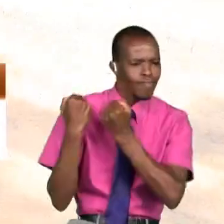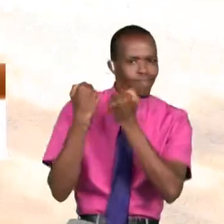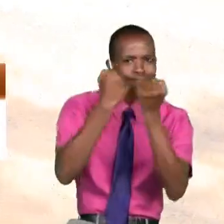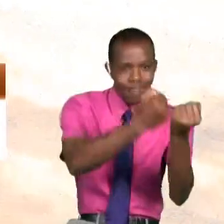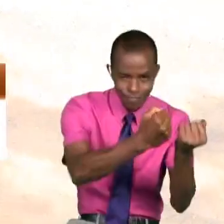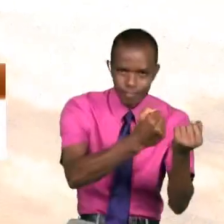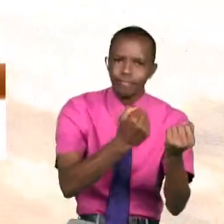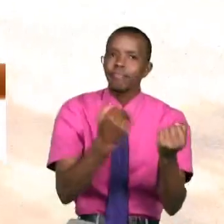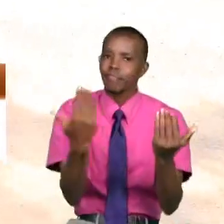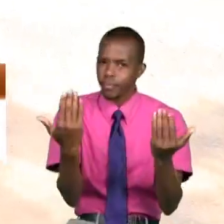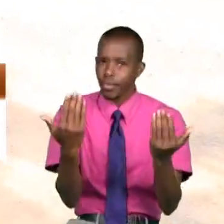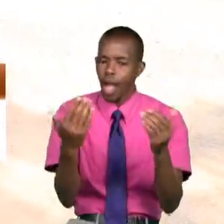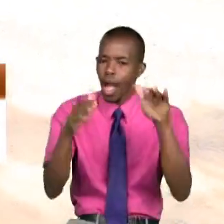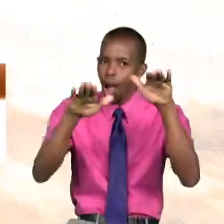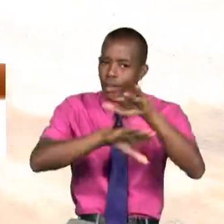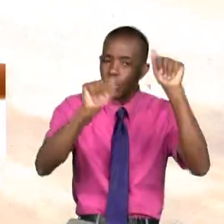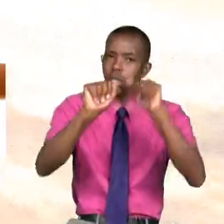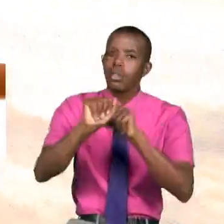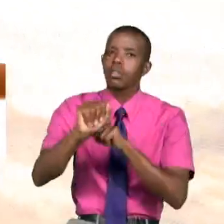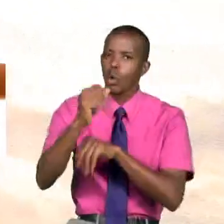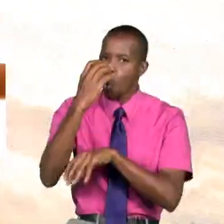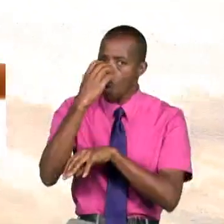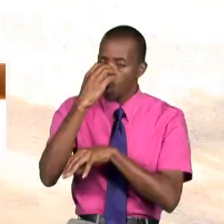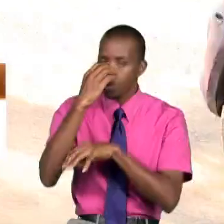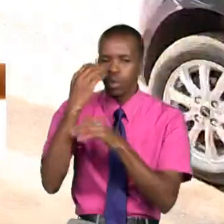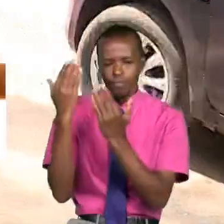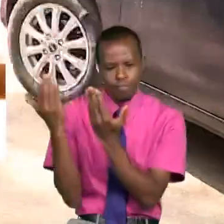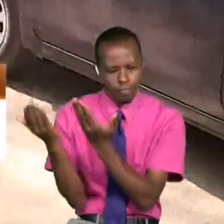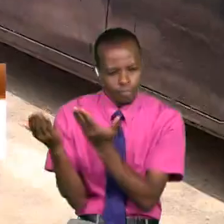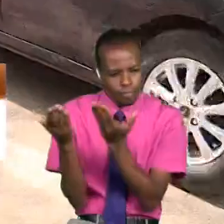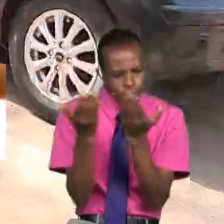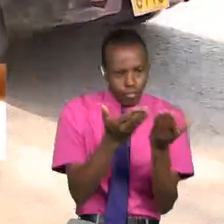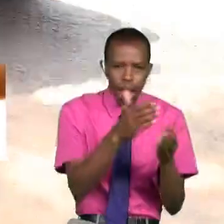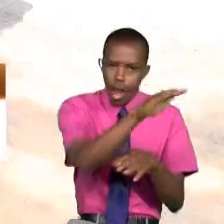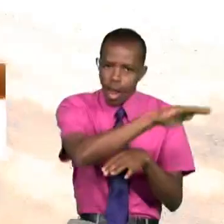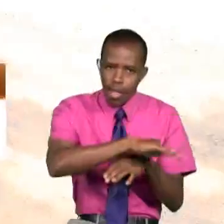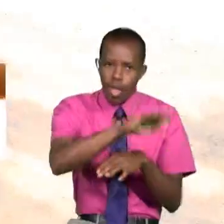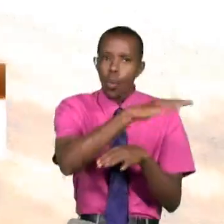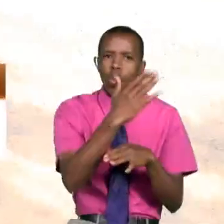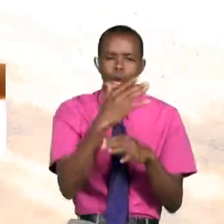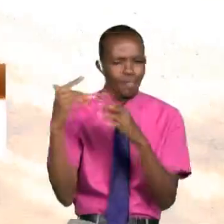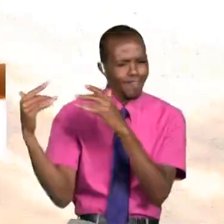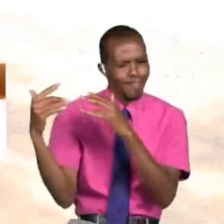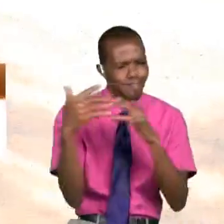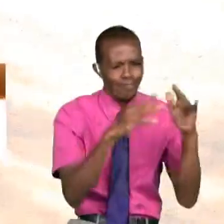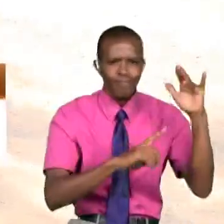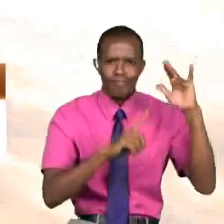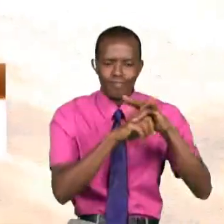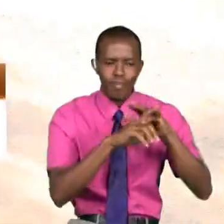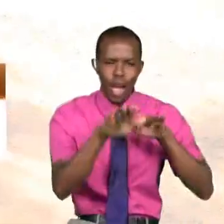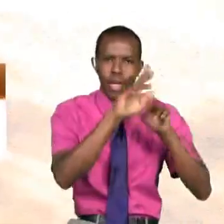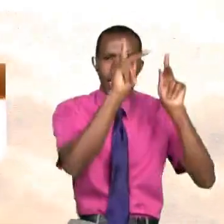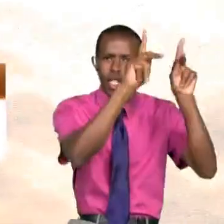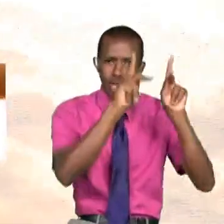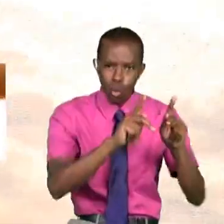kwamba kinara ama naibu rais William Ruto aliweza kulakiwa katika eneo ambalo limesemekana kuzua vurugu sana katika eneo la Kisumu.